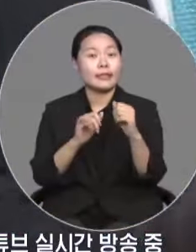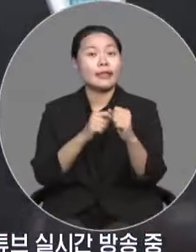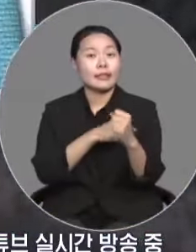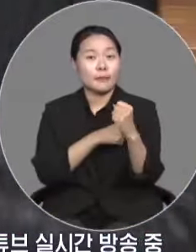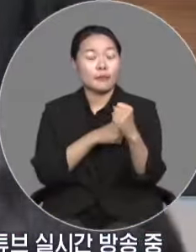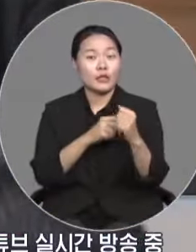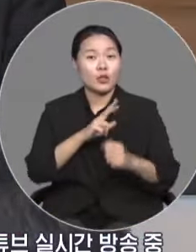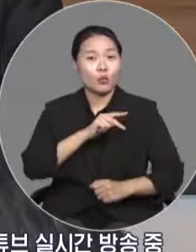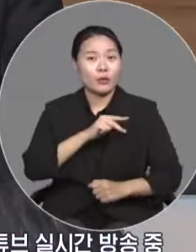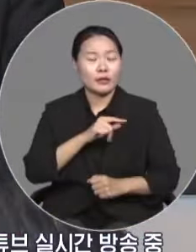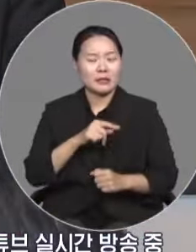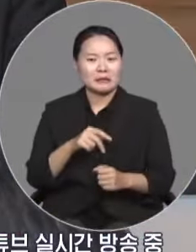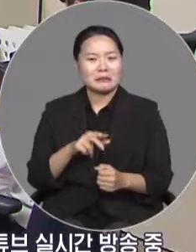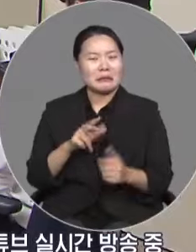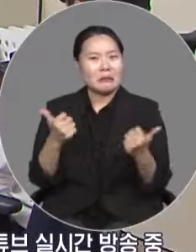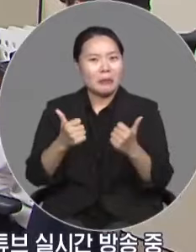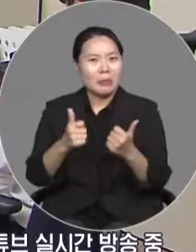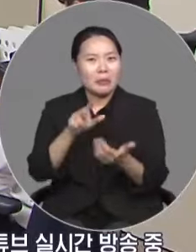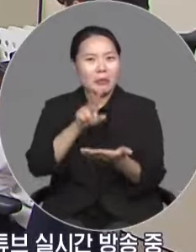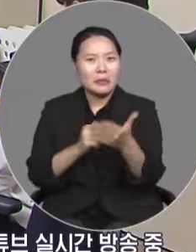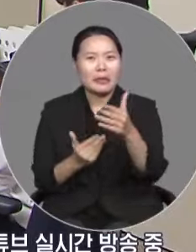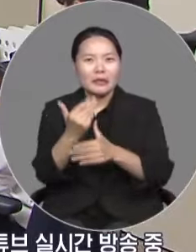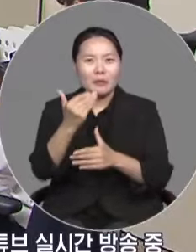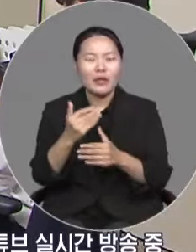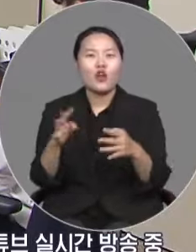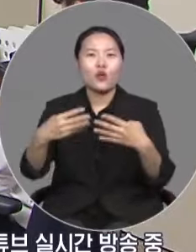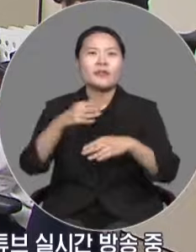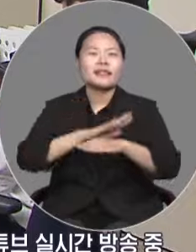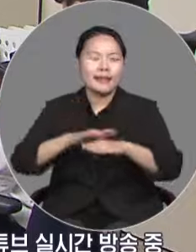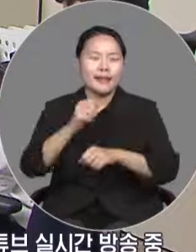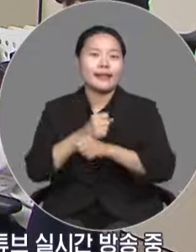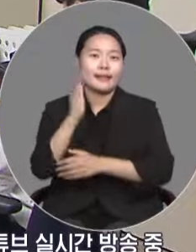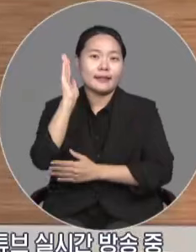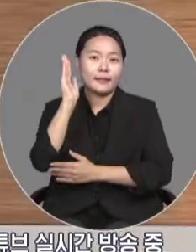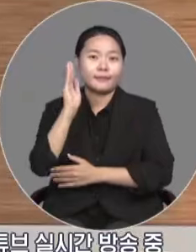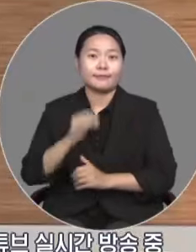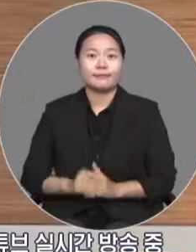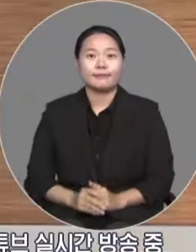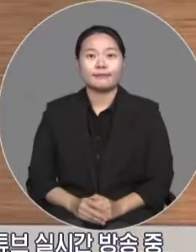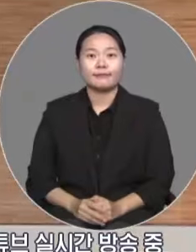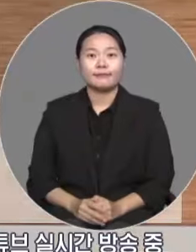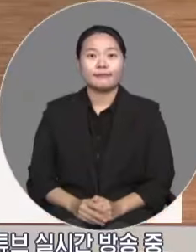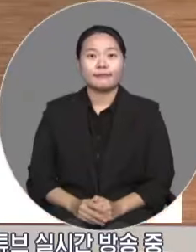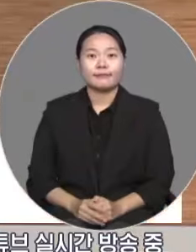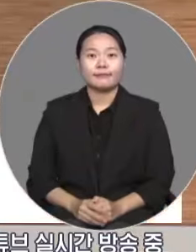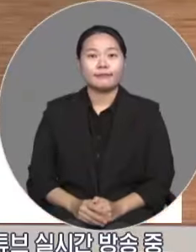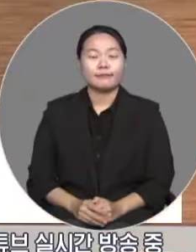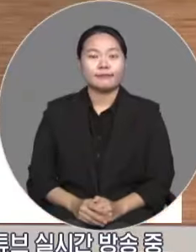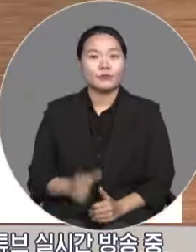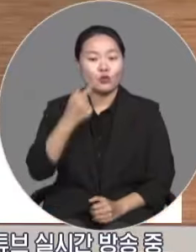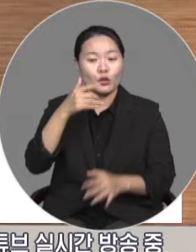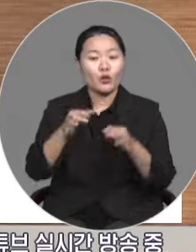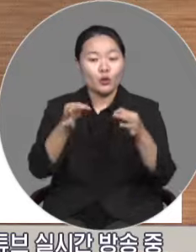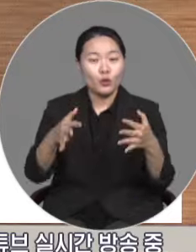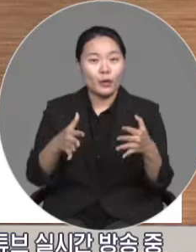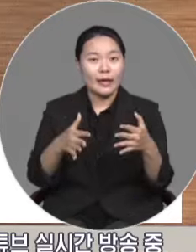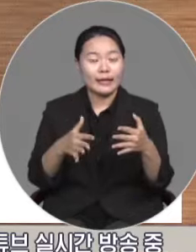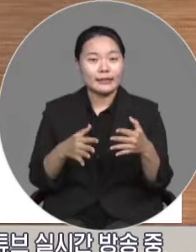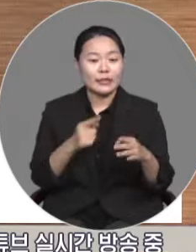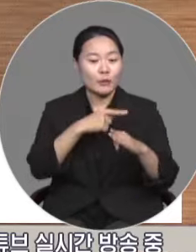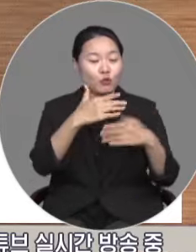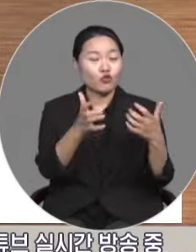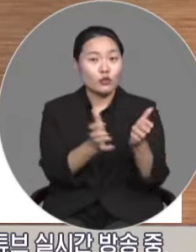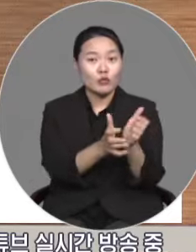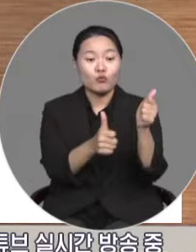의원들은 의회 파행을 우려하며 협치를 이어가겠다고 강조했고, 전반기에 민주당에서 부의장을